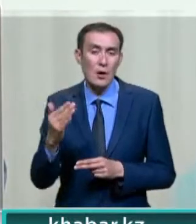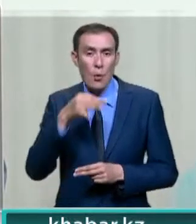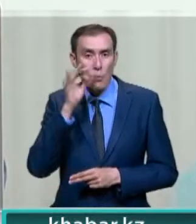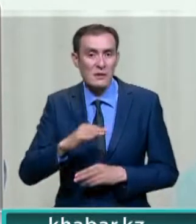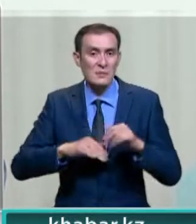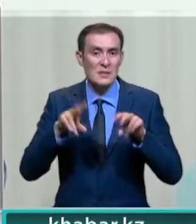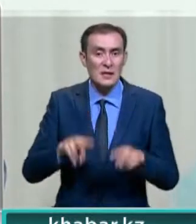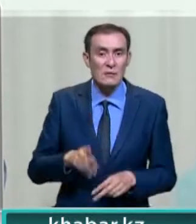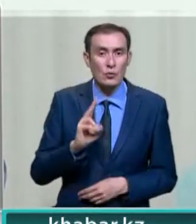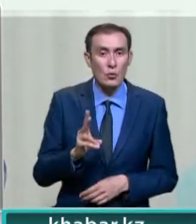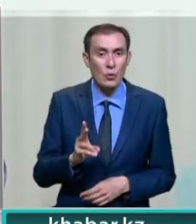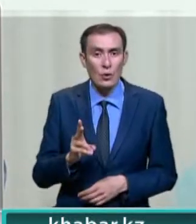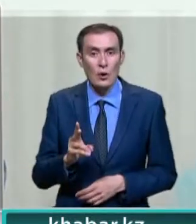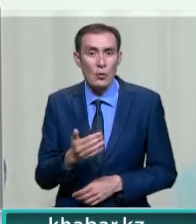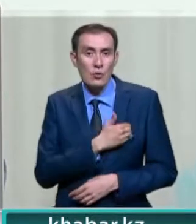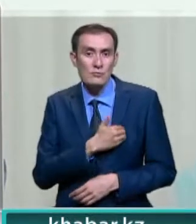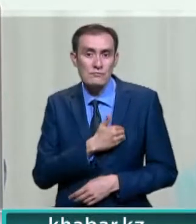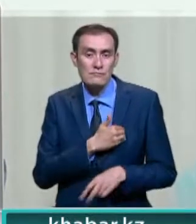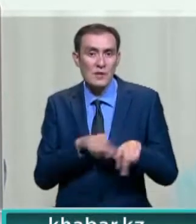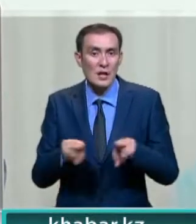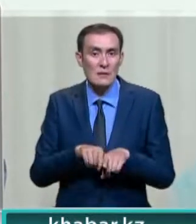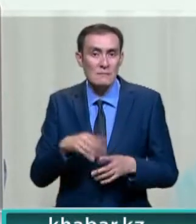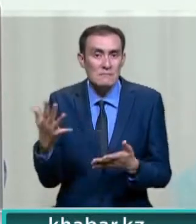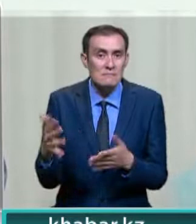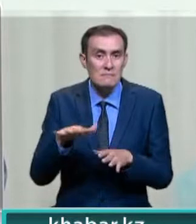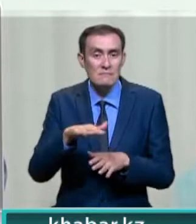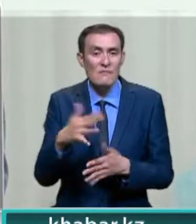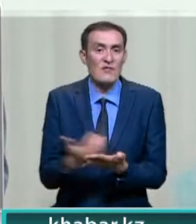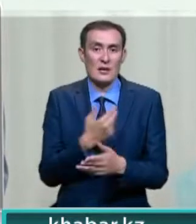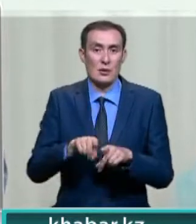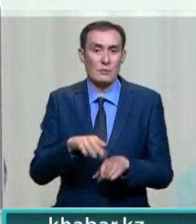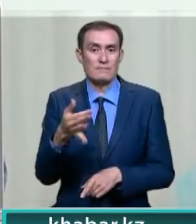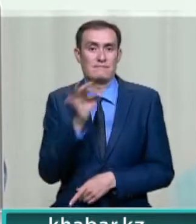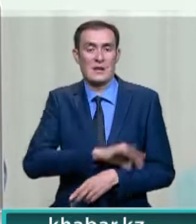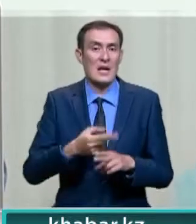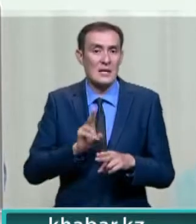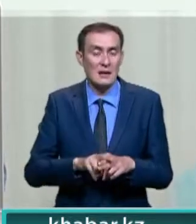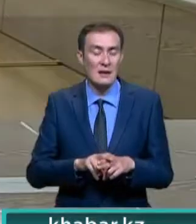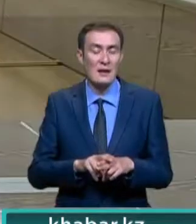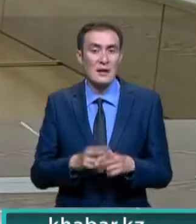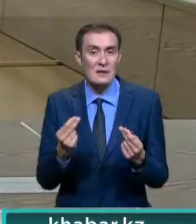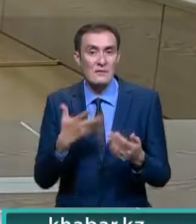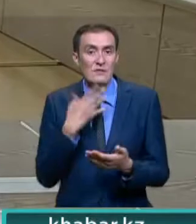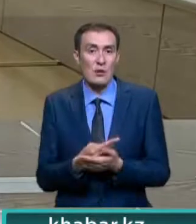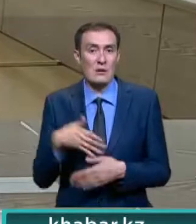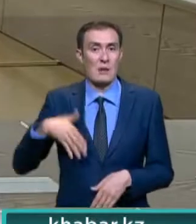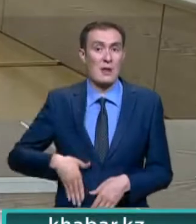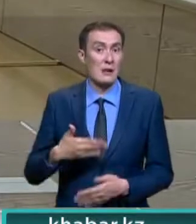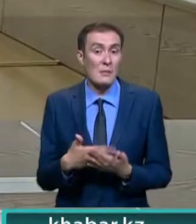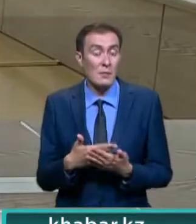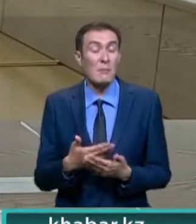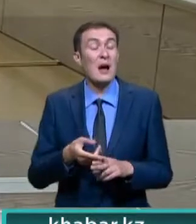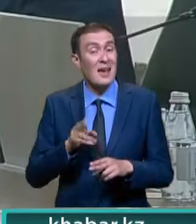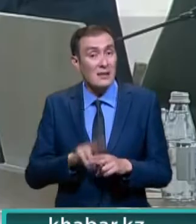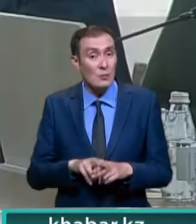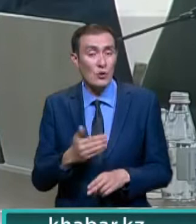профессионалов, охотников за такими проектами с точки зрения отжатия соответствующих средств в свои карманы. Поэтому я хотел